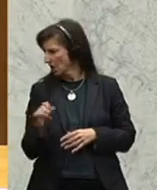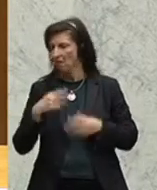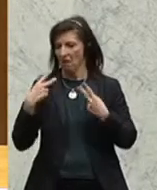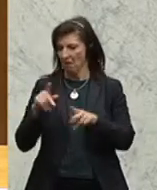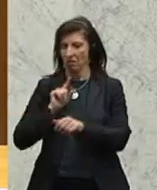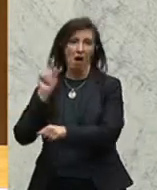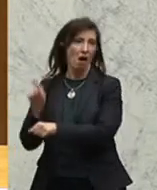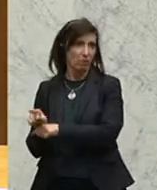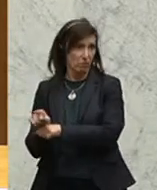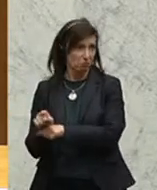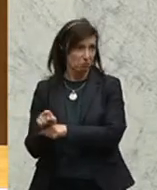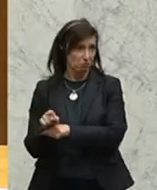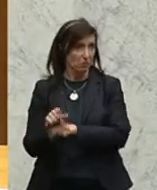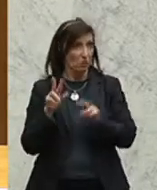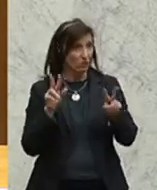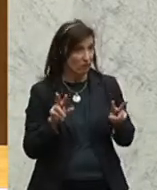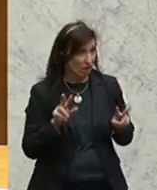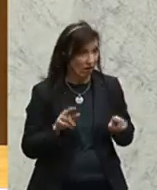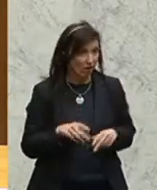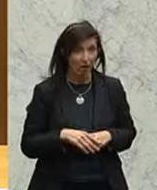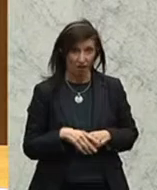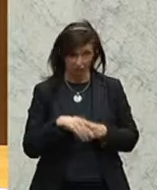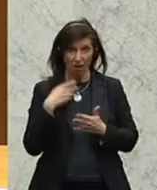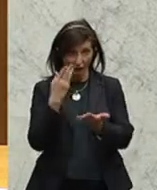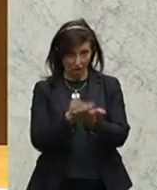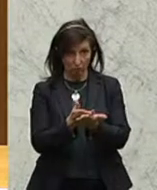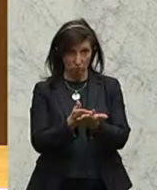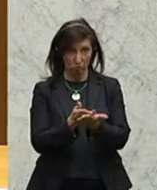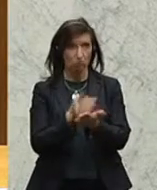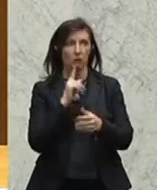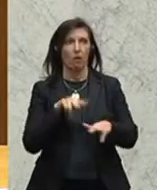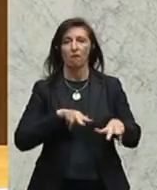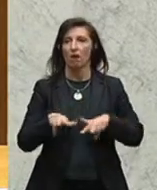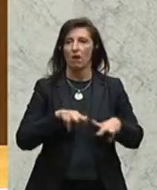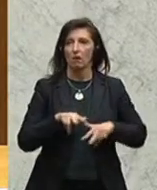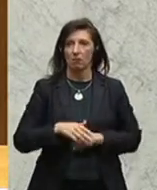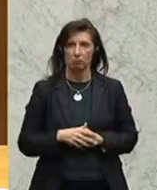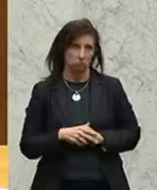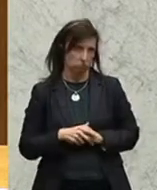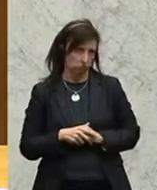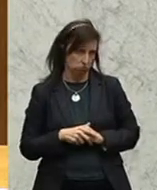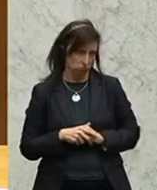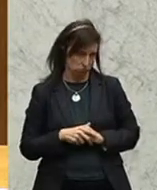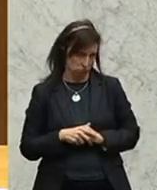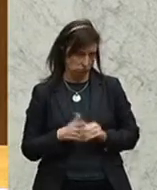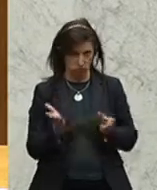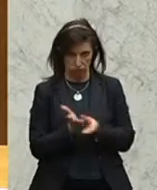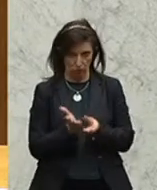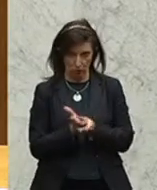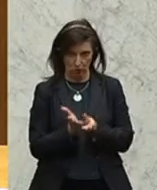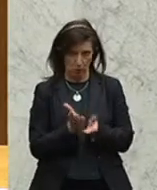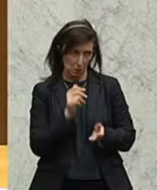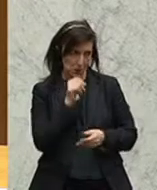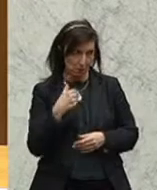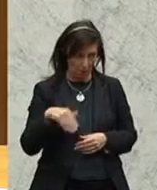wurden und der eigentliche Anbieter nur der Verwalter der Anbieterunterlagen war und nicht